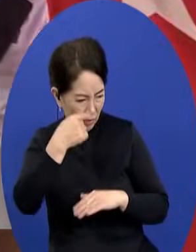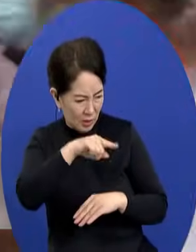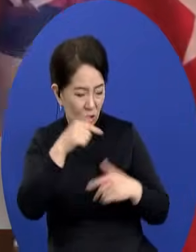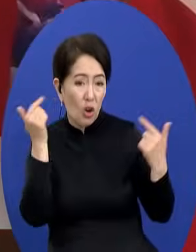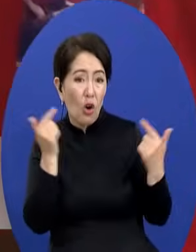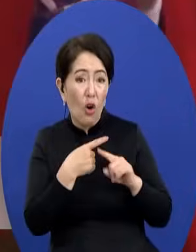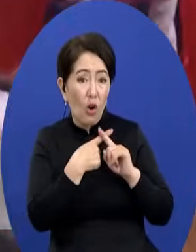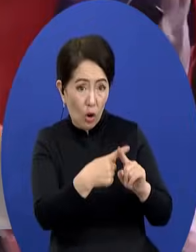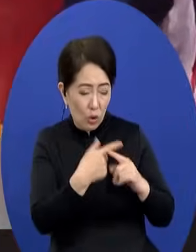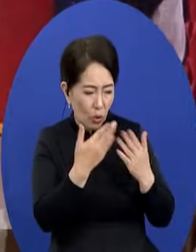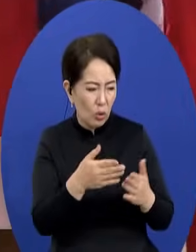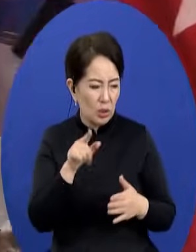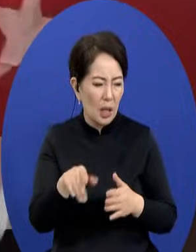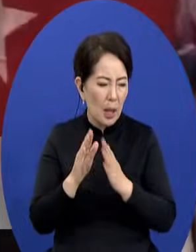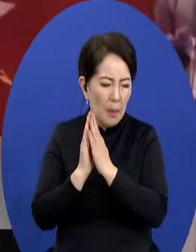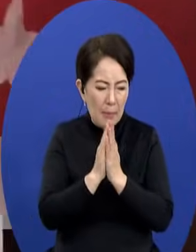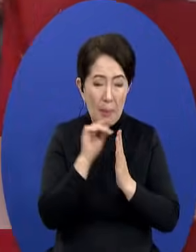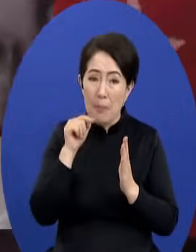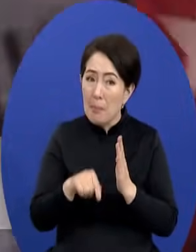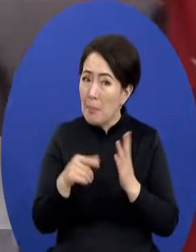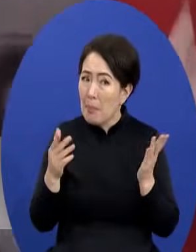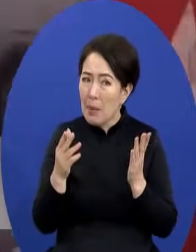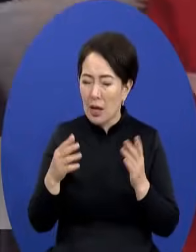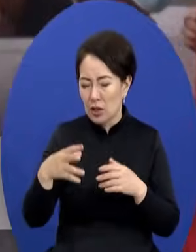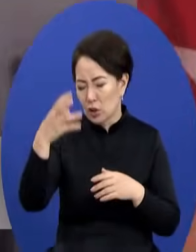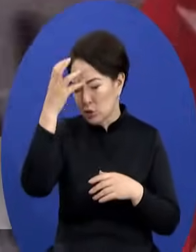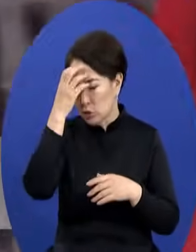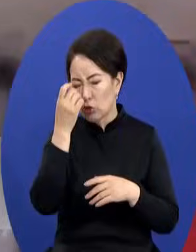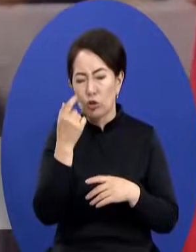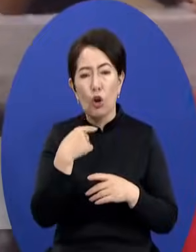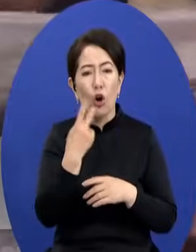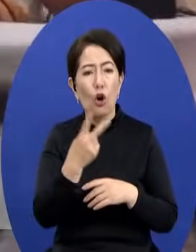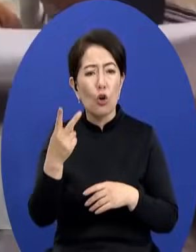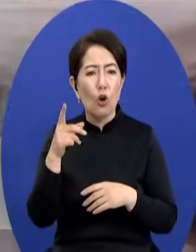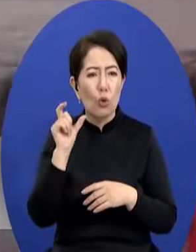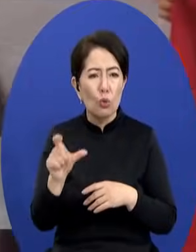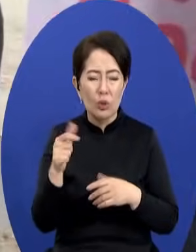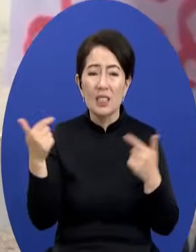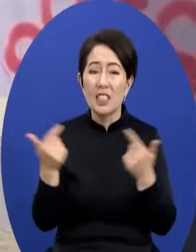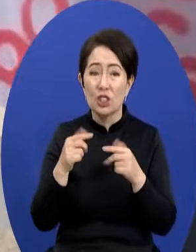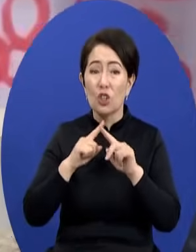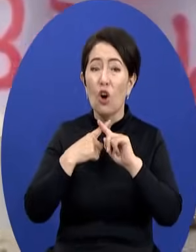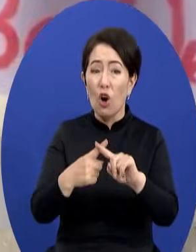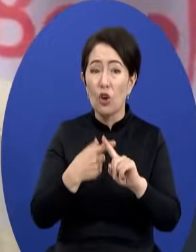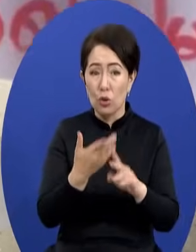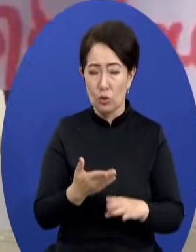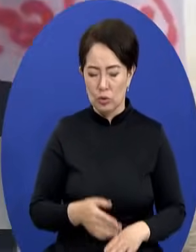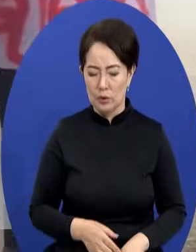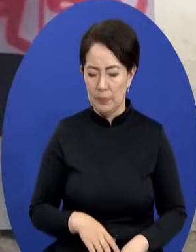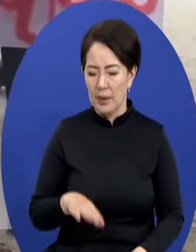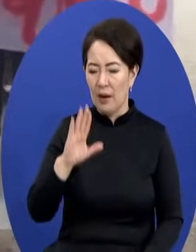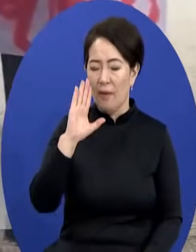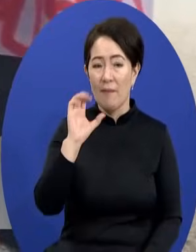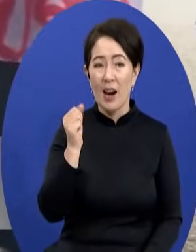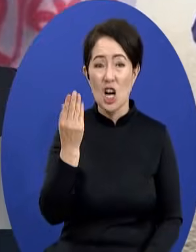улсын тухайдл гэхэд Мьянмарын өнөөгийн төрийн 22 албан хаагчийн эсрэг бол хориг тавьсан. За мөн Вашингтон ангсан